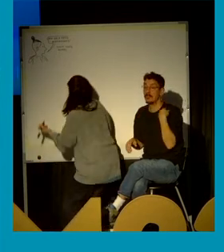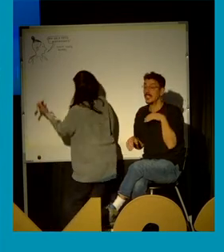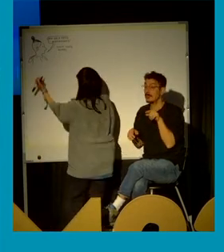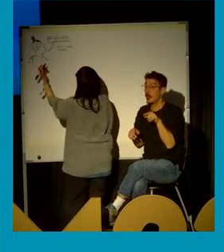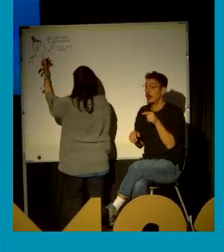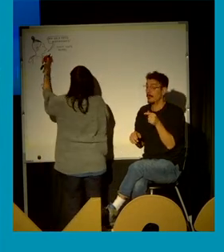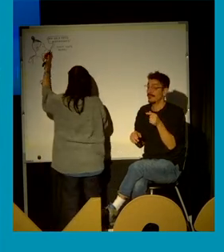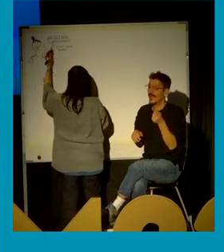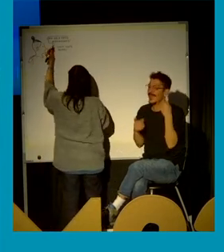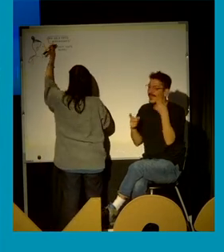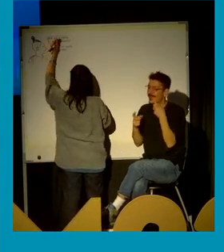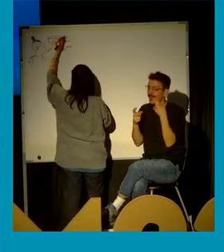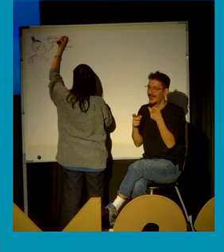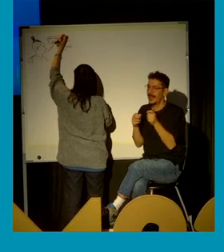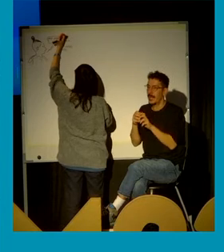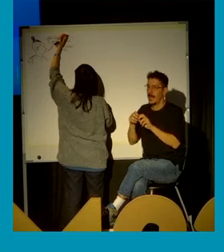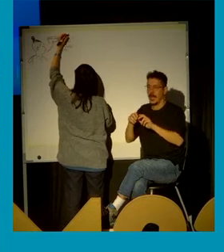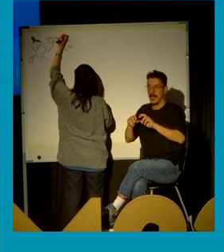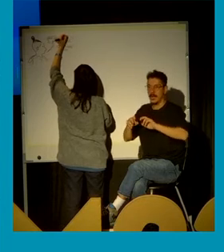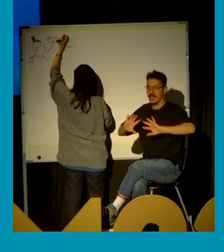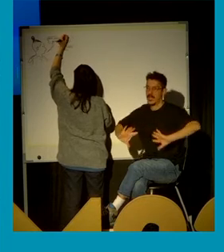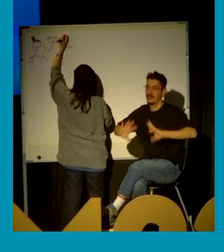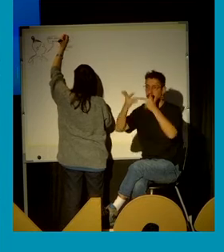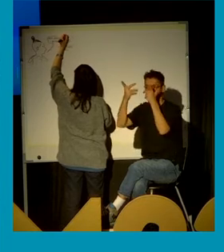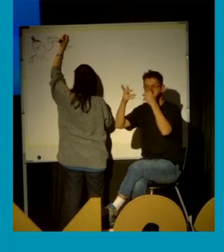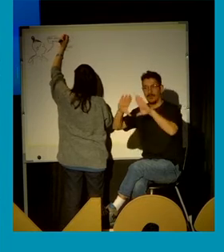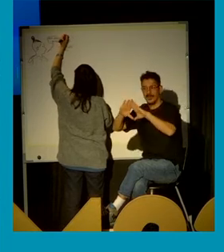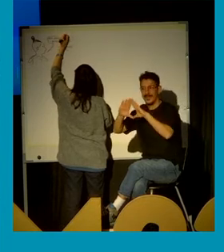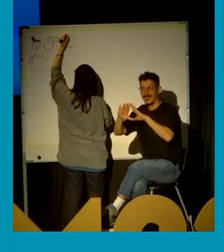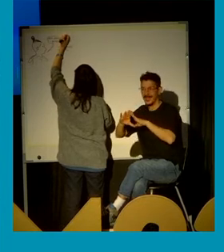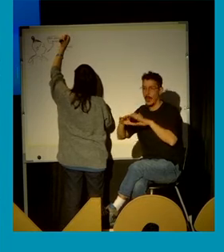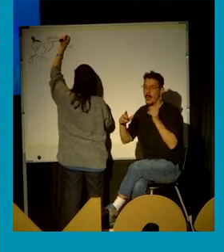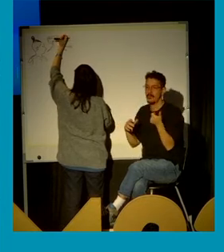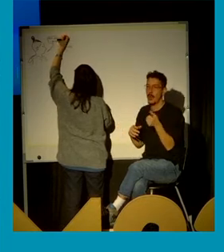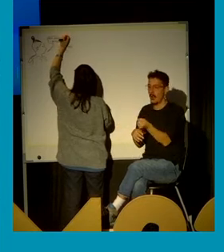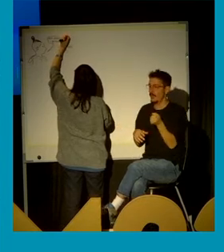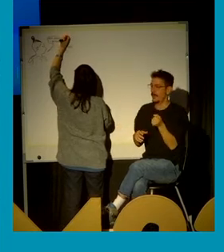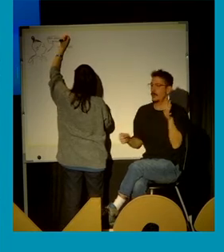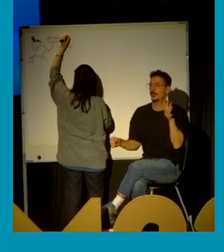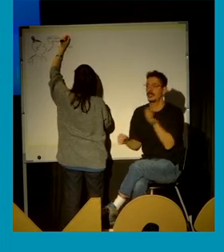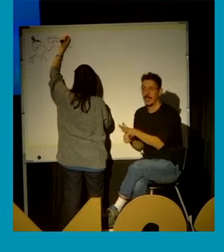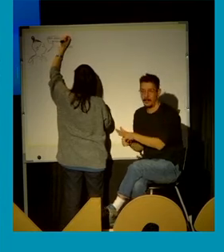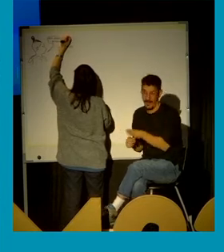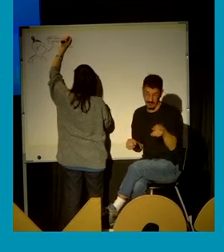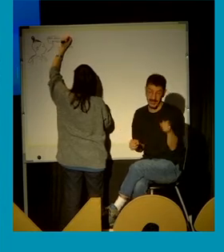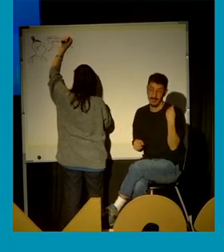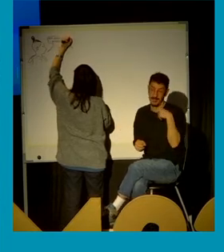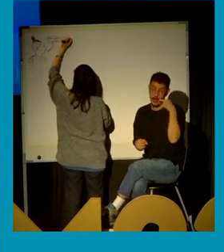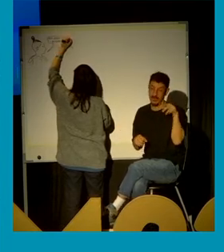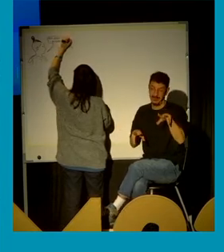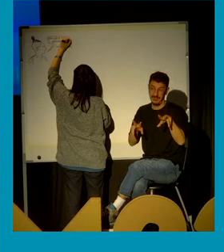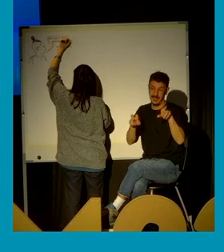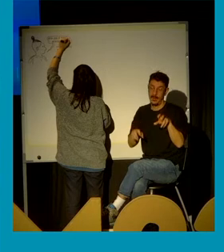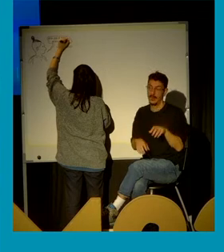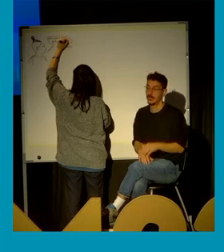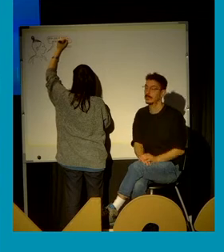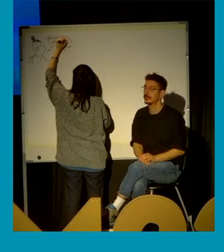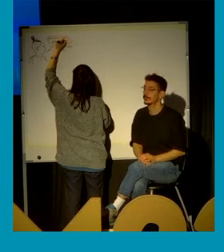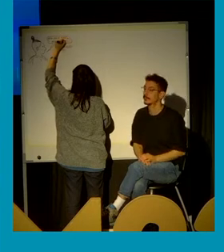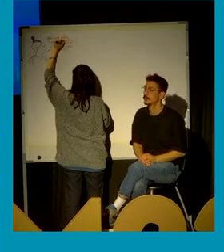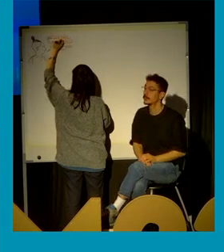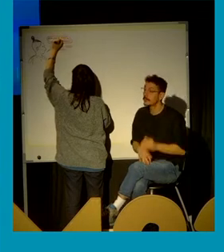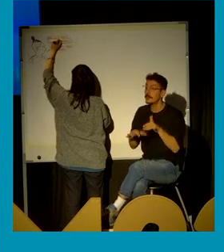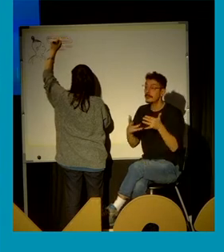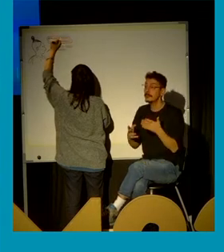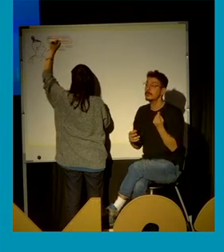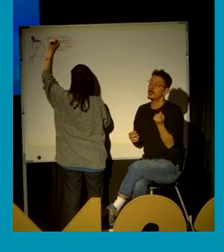fàcil aquesta revolució feminista de la que formem part, no? Aleshores, amb aquesta breu pincellada de